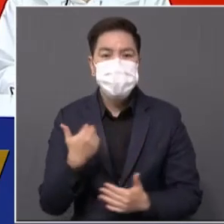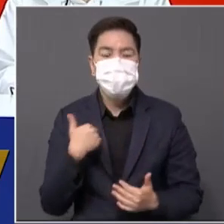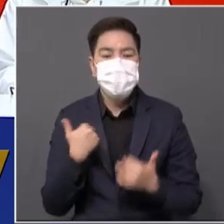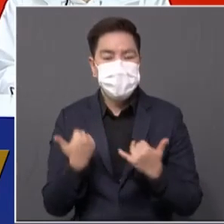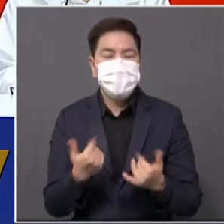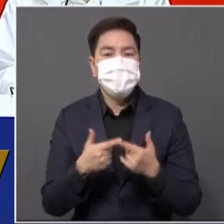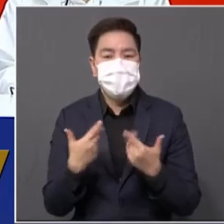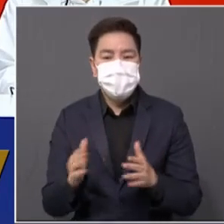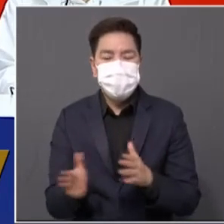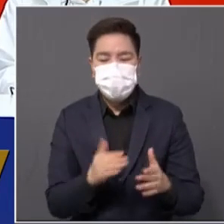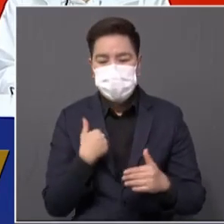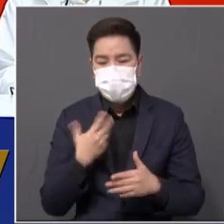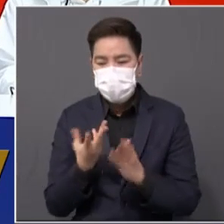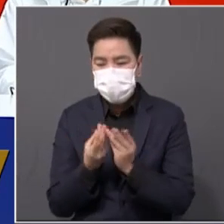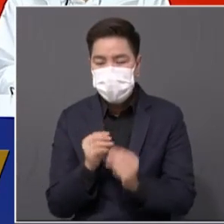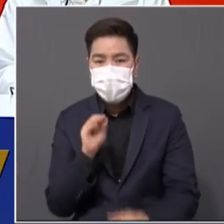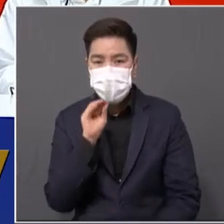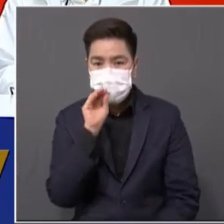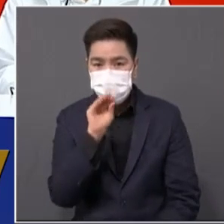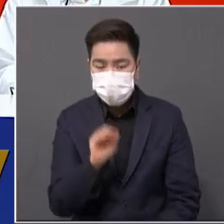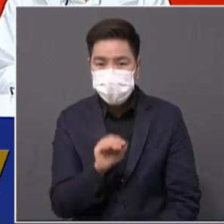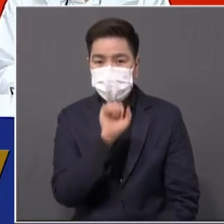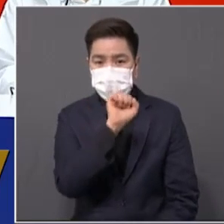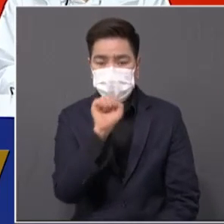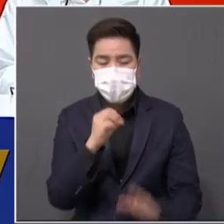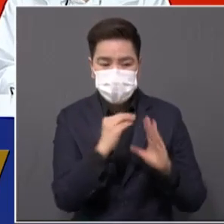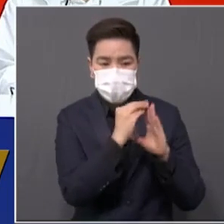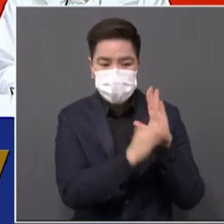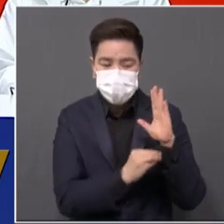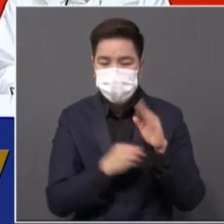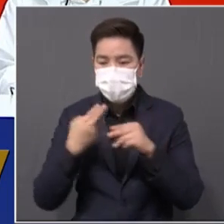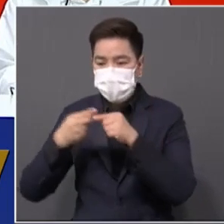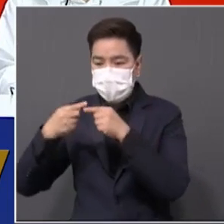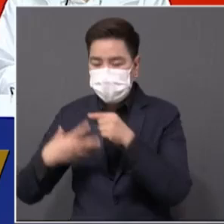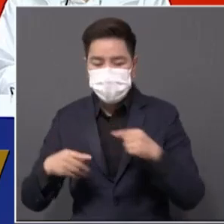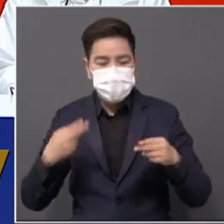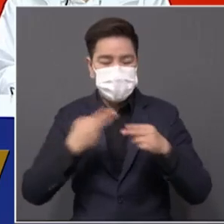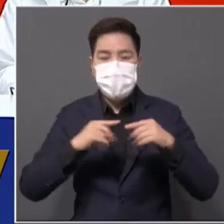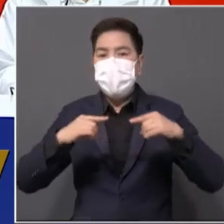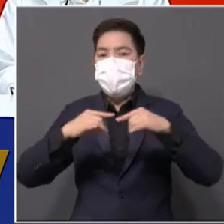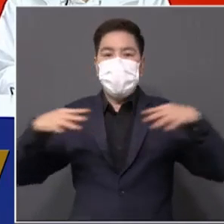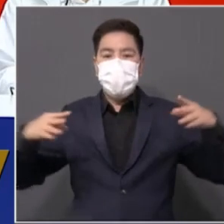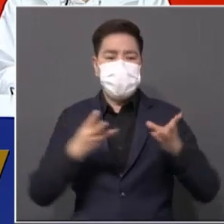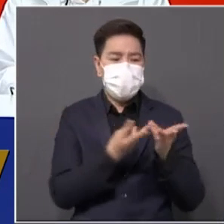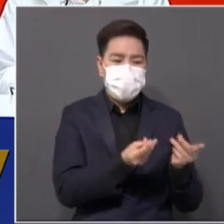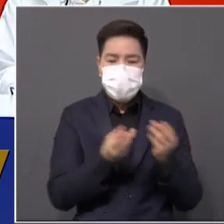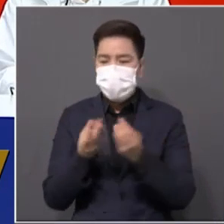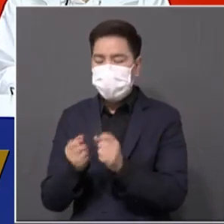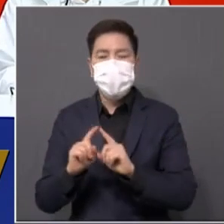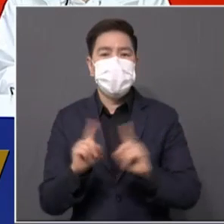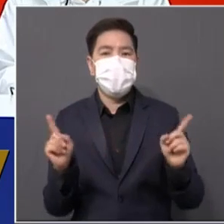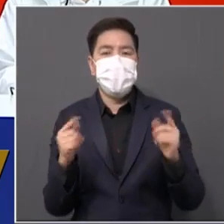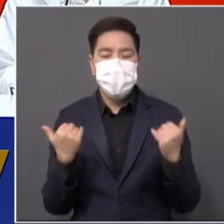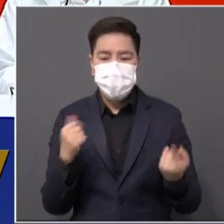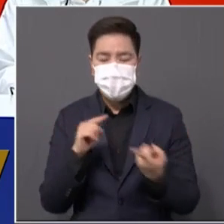กันและนอกจากนี้การกำหนดหมายเลขให้ผู้สมัครส.สแบบแบ่งเขตและแบบบัญชีรายชื่อเนี่ยก็เป็นคนละหมายเลกันด้วยเช่น